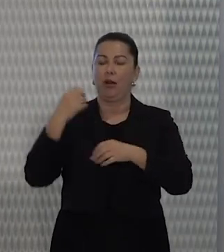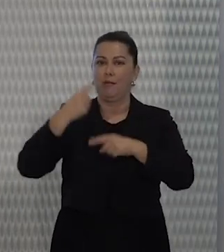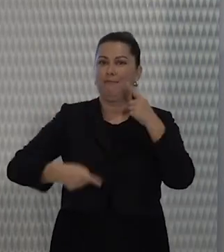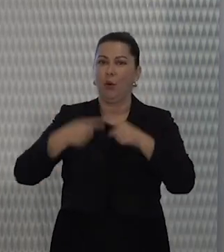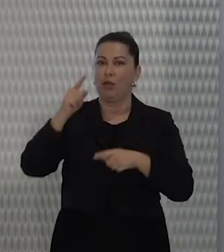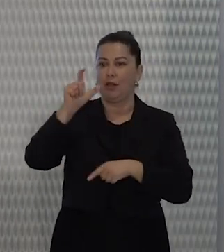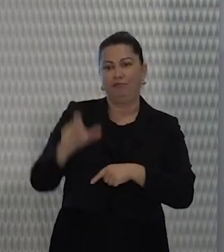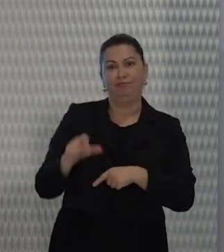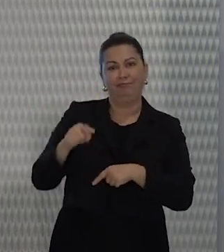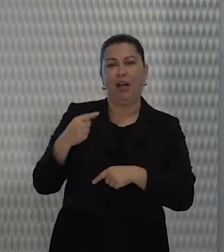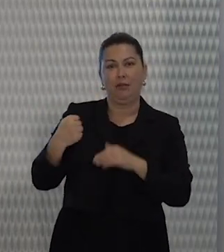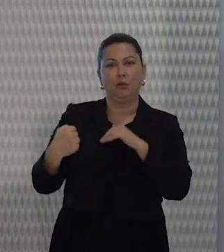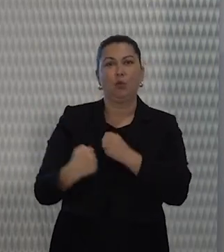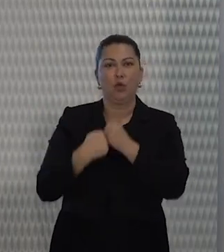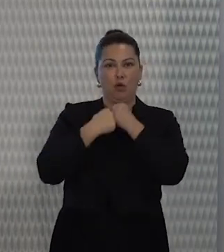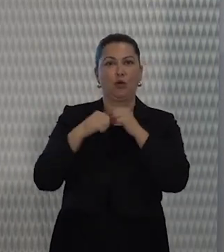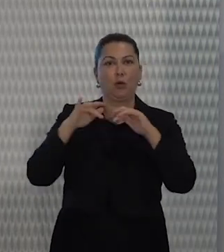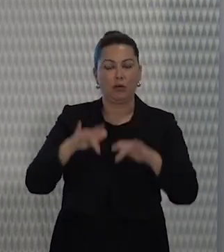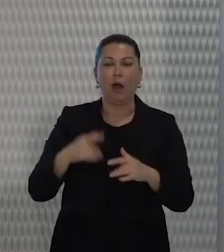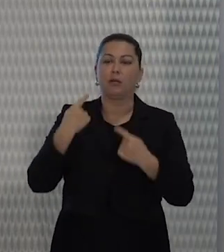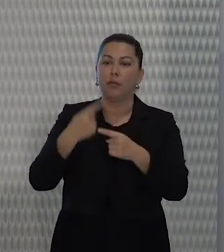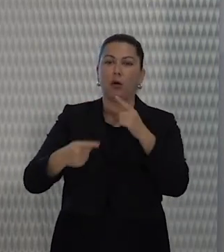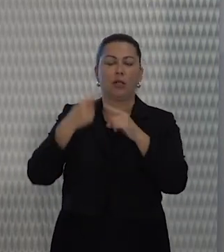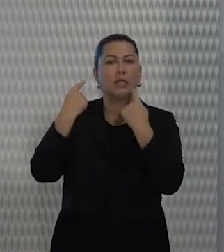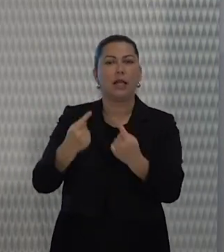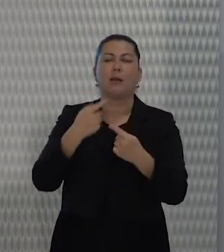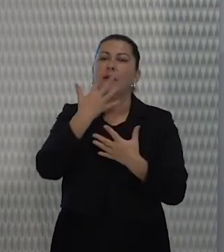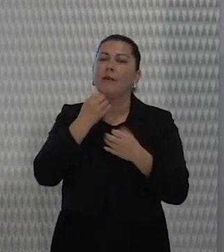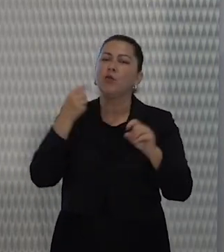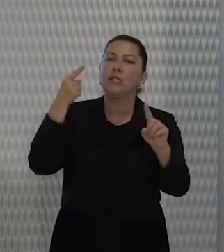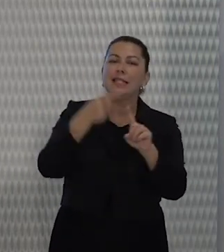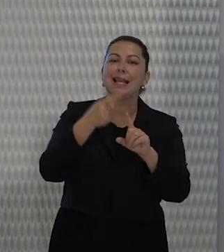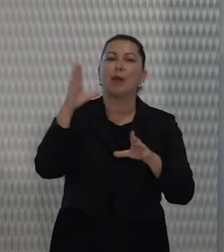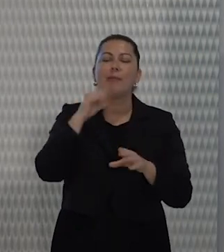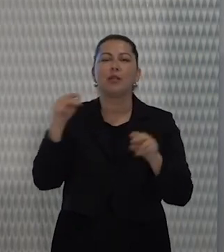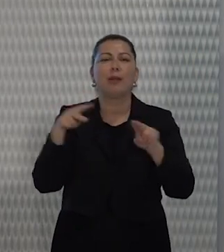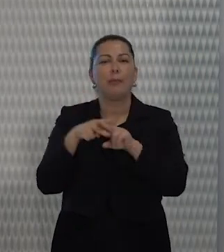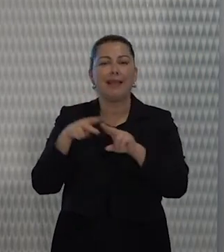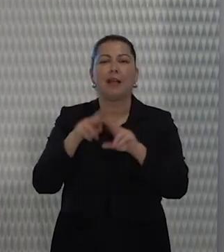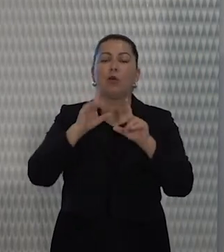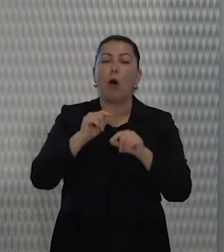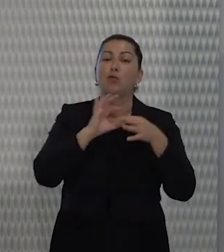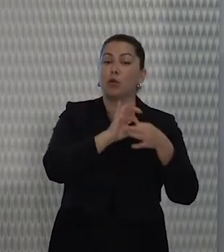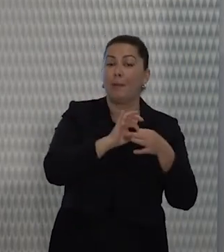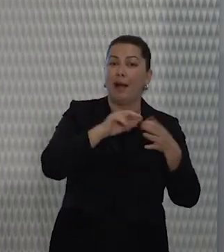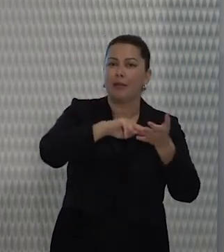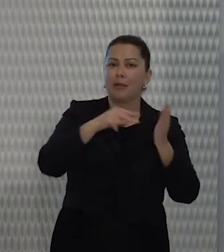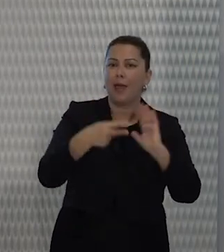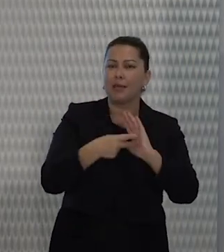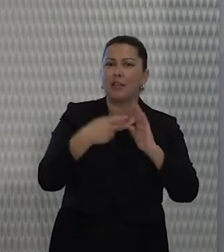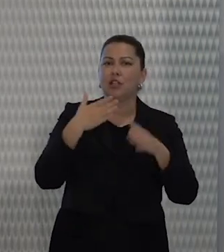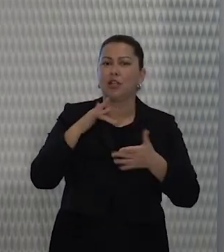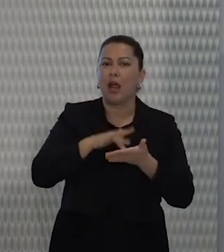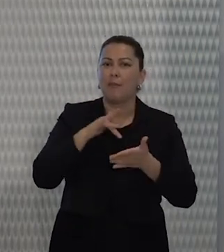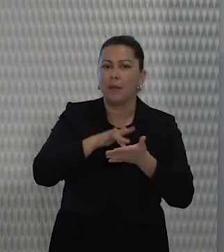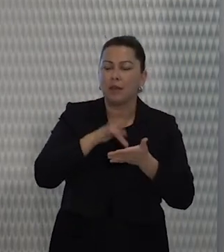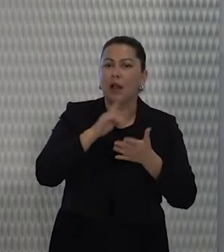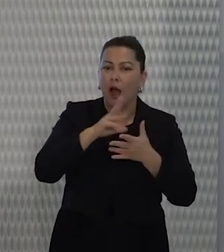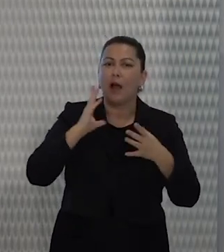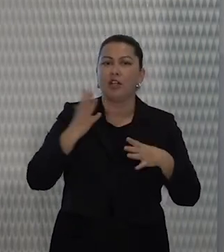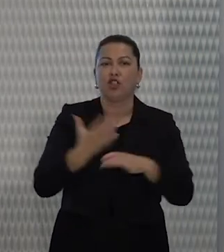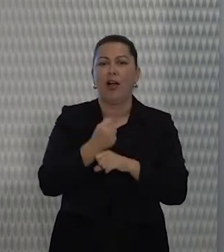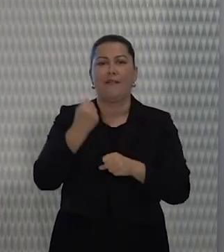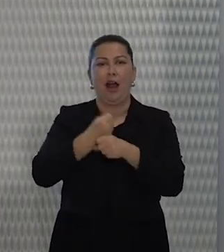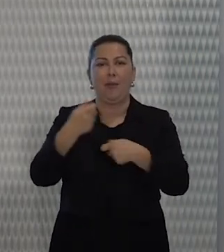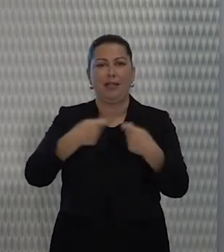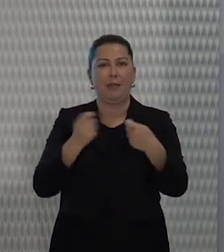in der Politik, die genau das auch natürlich wollen, dass Menschen mit Behinderung auch durch technologische Errungenschaften in den Arbeitsmarkt kommen. Und deswegen freuen wir uns